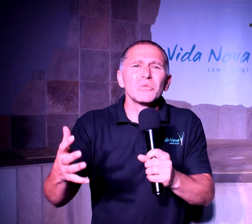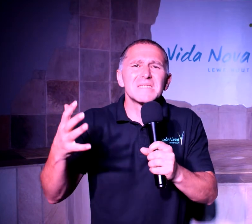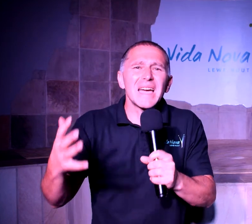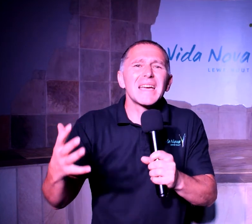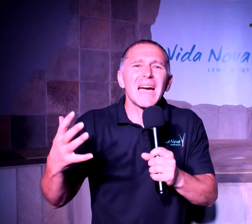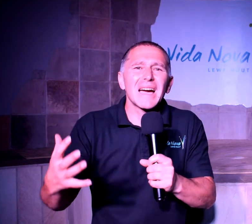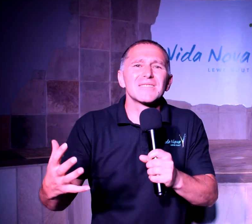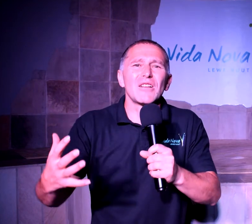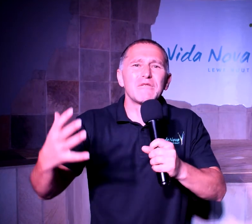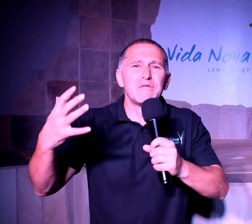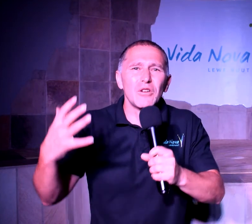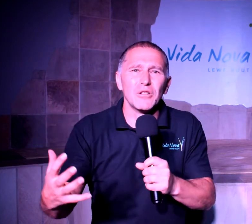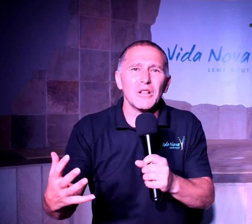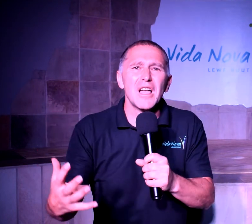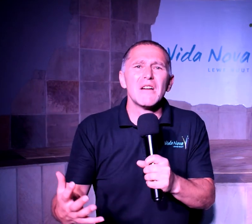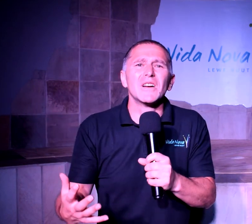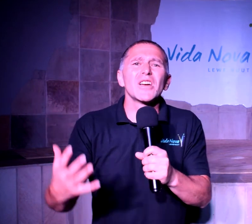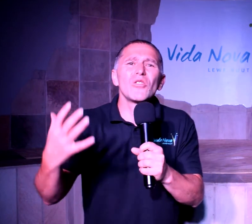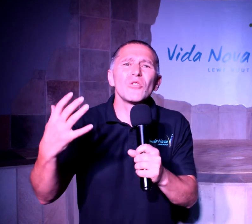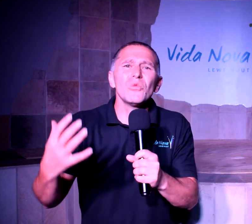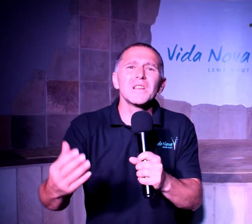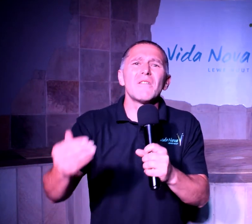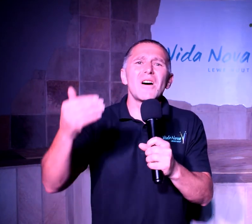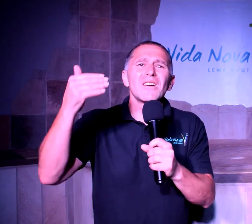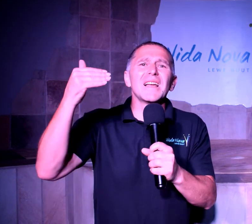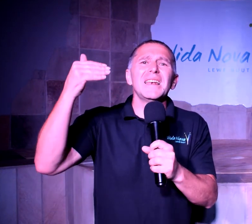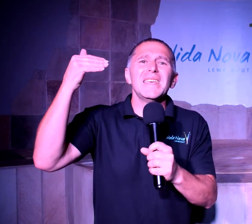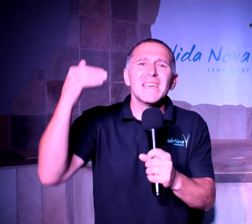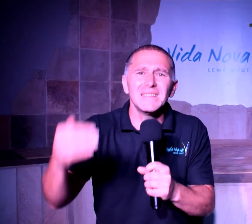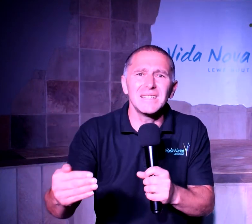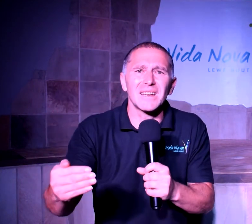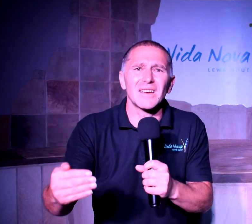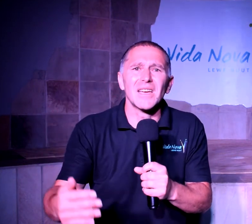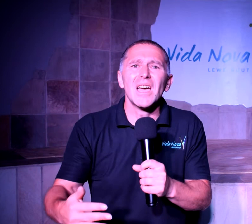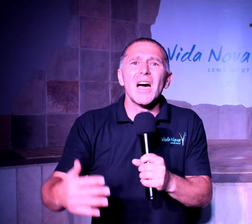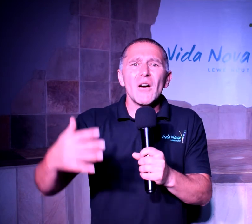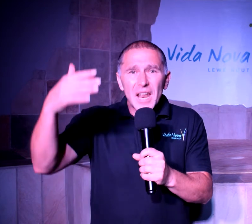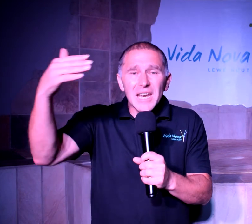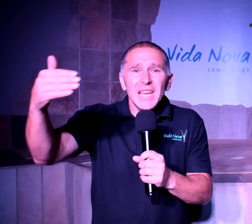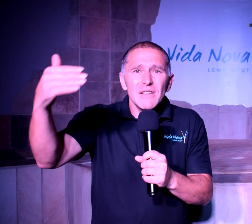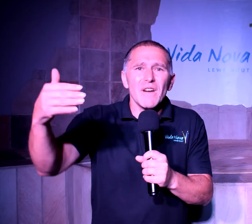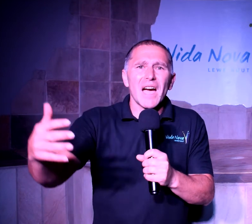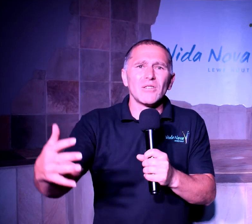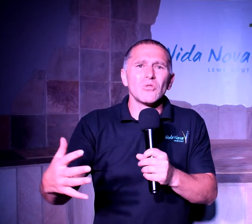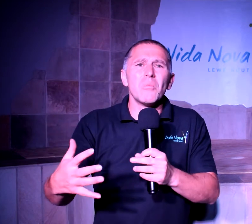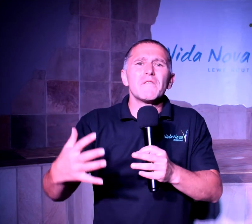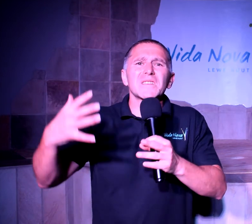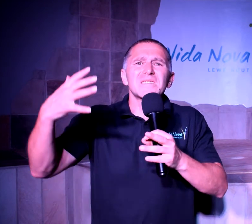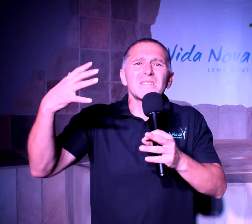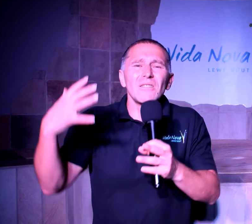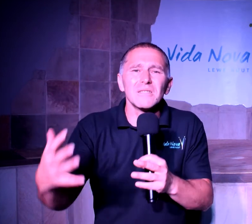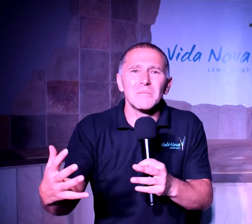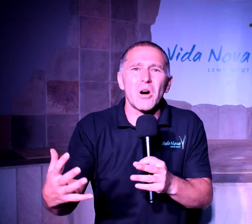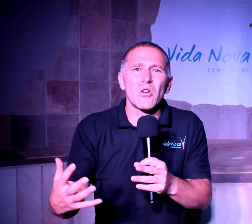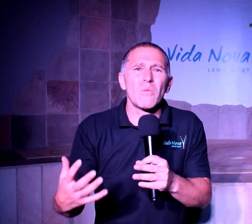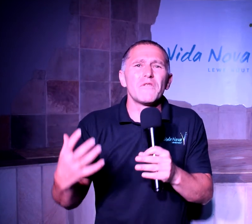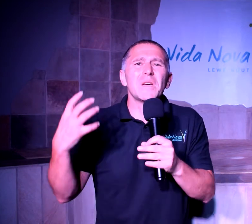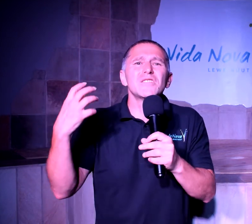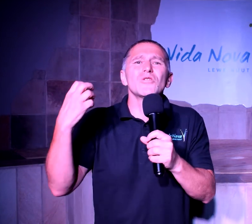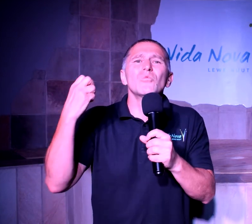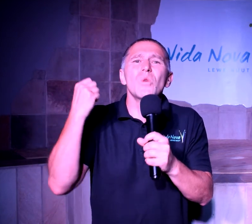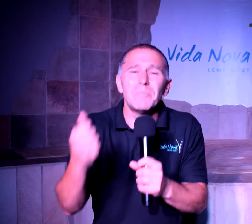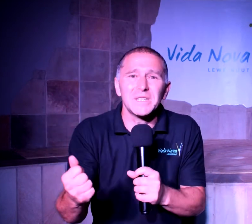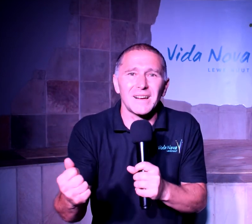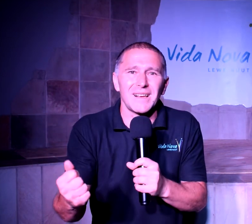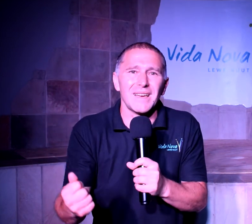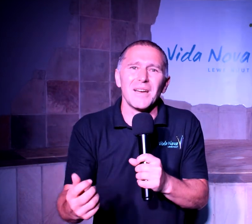dat God sy kerk sal vul, want ek glo daar was geleenthede in hierdie wêreld om 'n verskil te maak, om vir